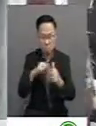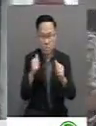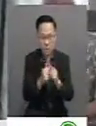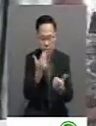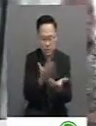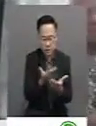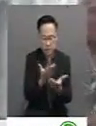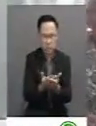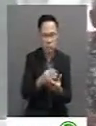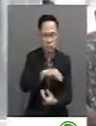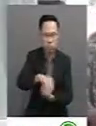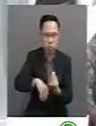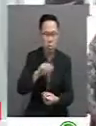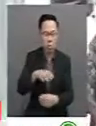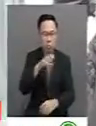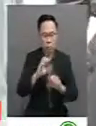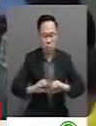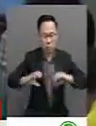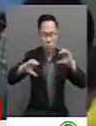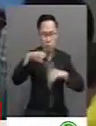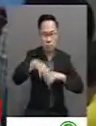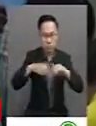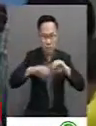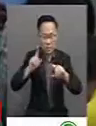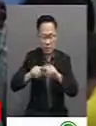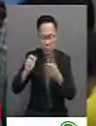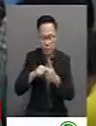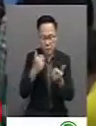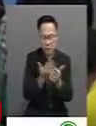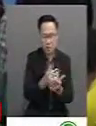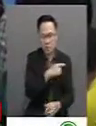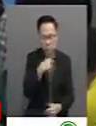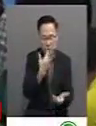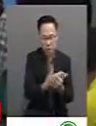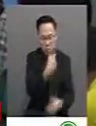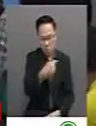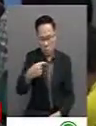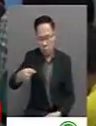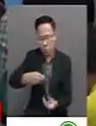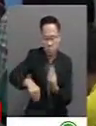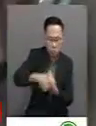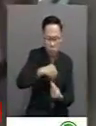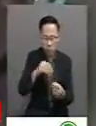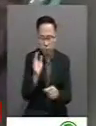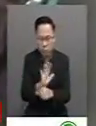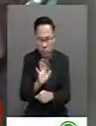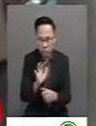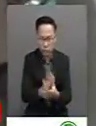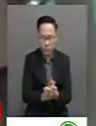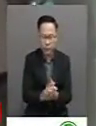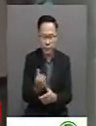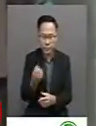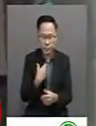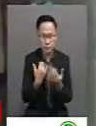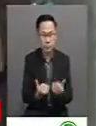านะเงินบำรุงโรงพยาบาลรัฐ18แห่งที่สถานะติดลบสูงและก็ขาดสภาพคล่องโดยระบุนะคะว่าโรงพยาบาล